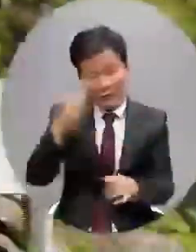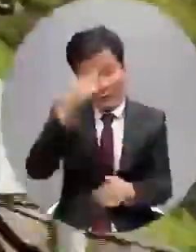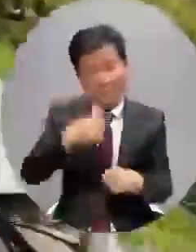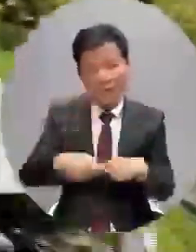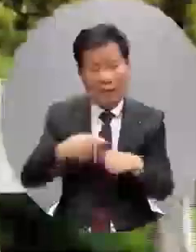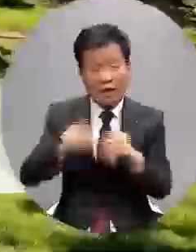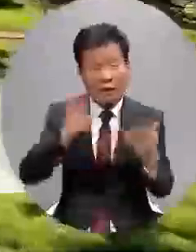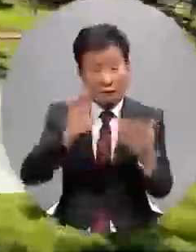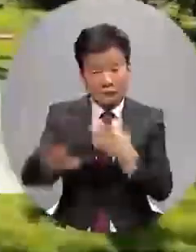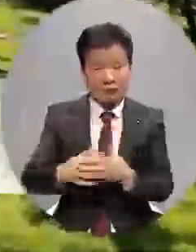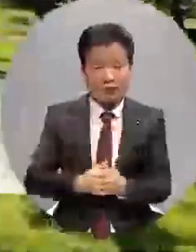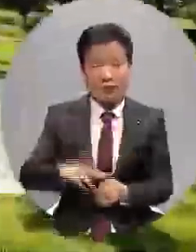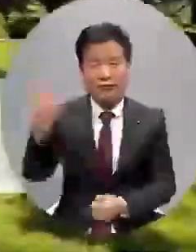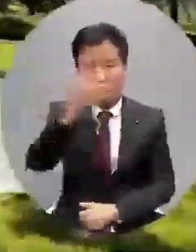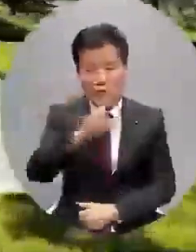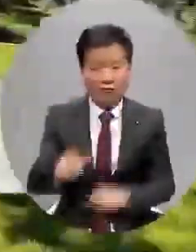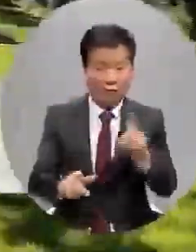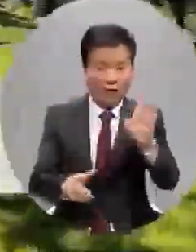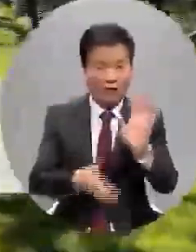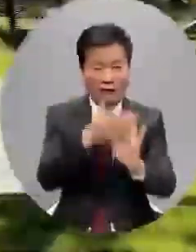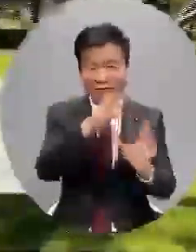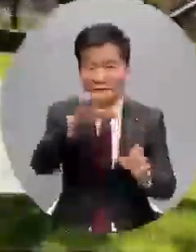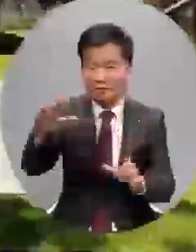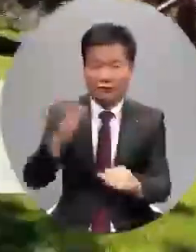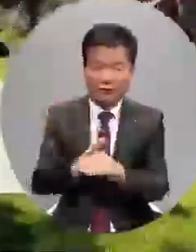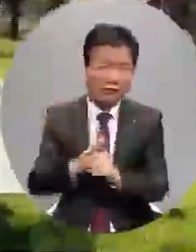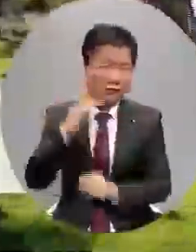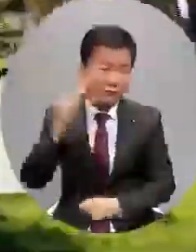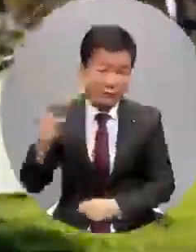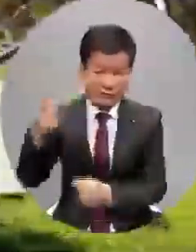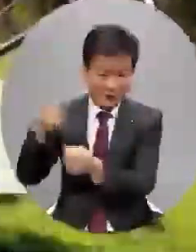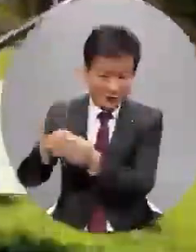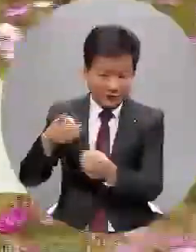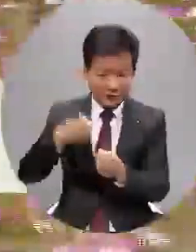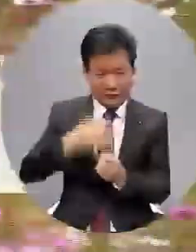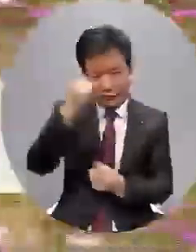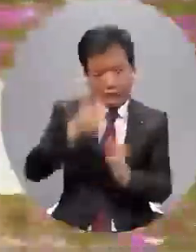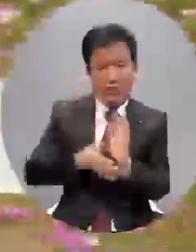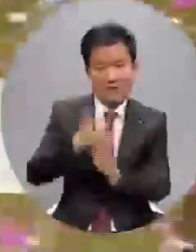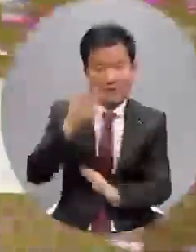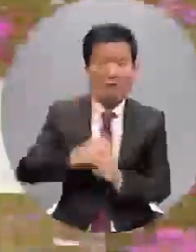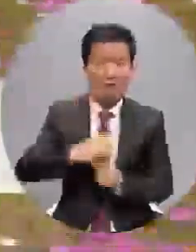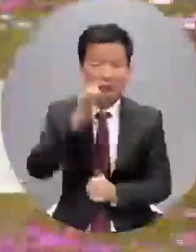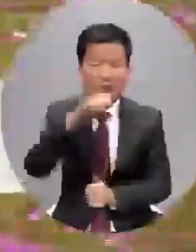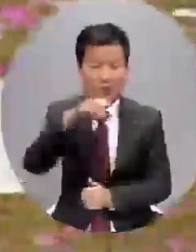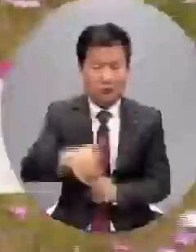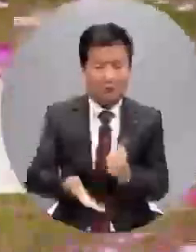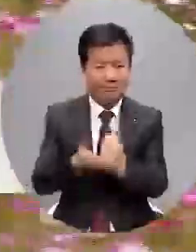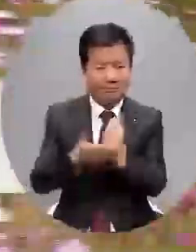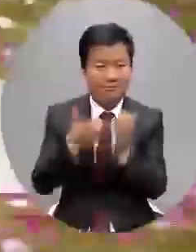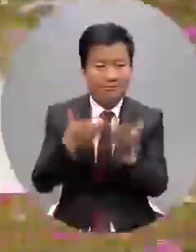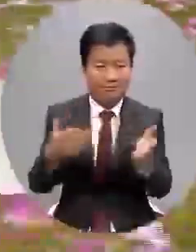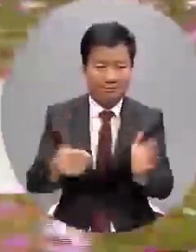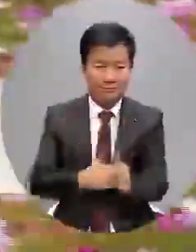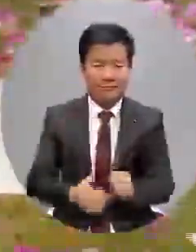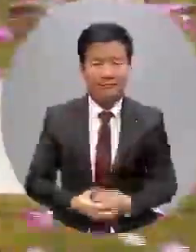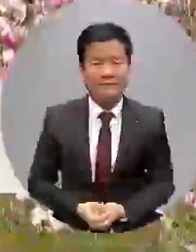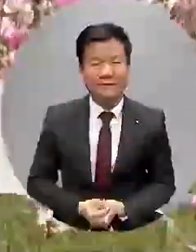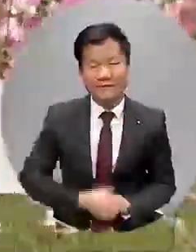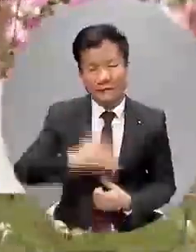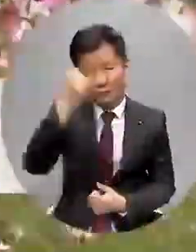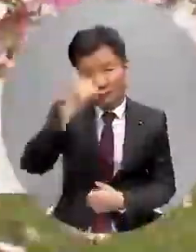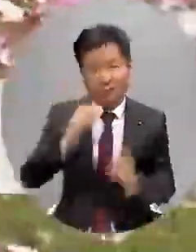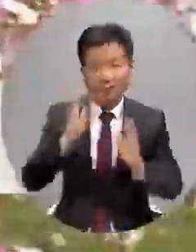평가한 결과 전국 곳 가운데 울산 숲에 이어 충주 시민의 숲을 우수사례로 꼽았습니다